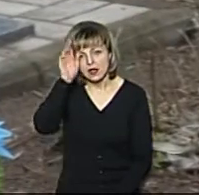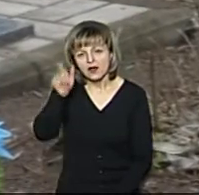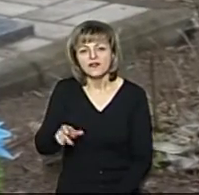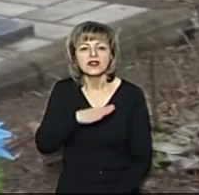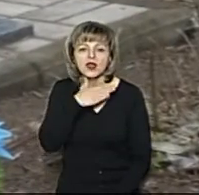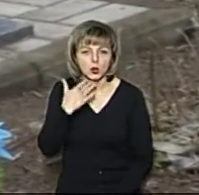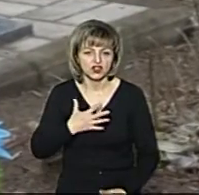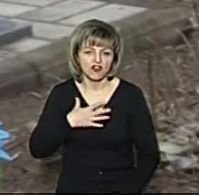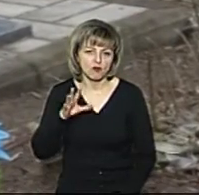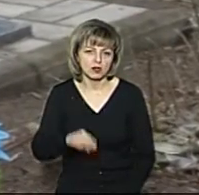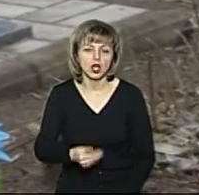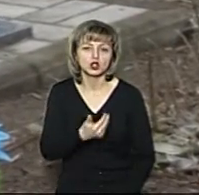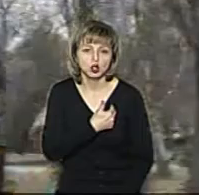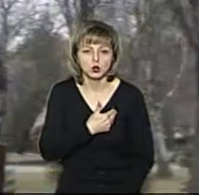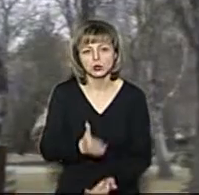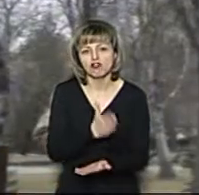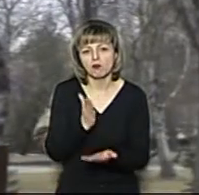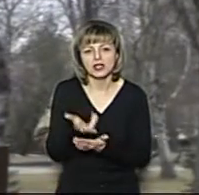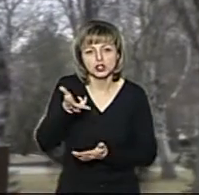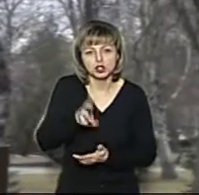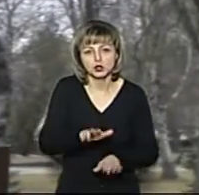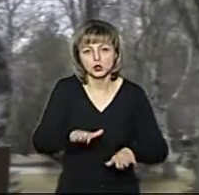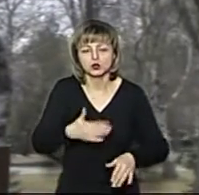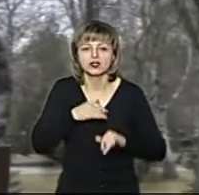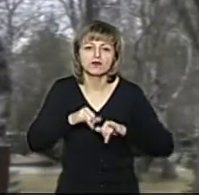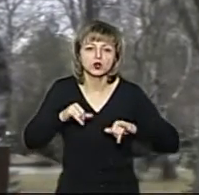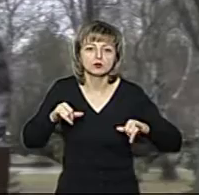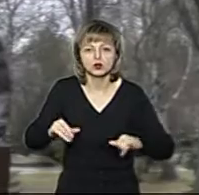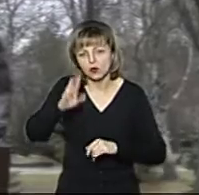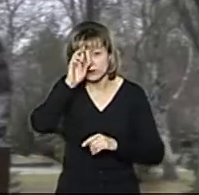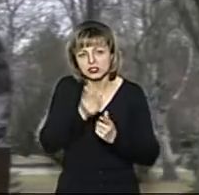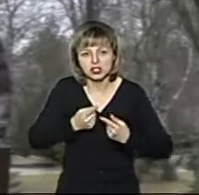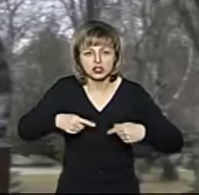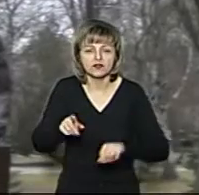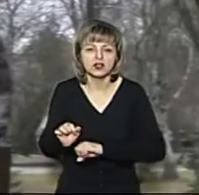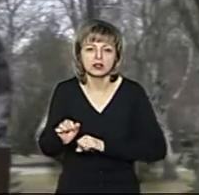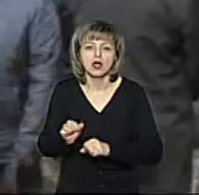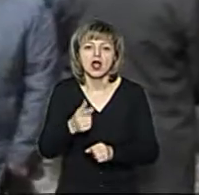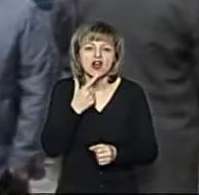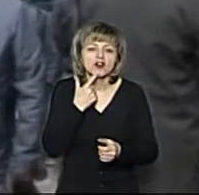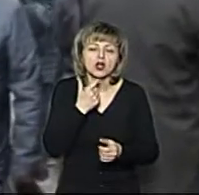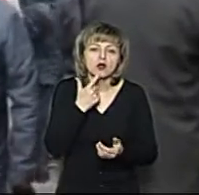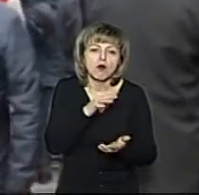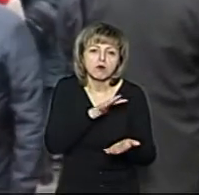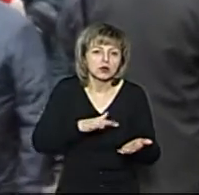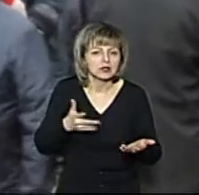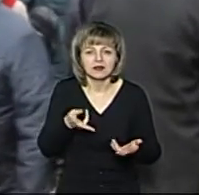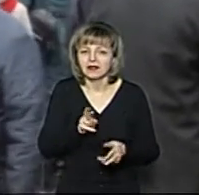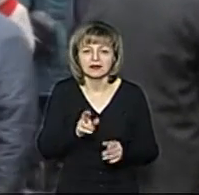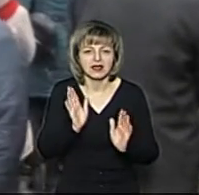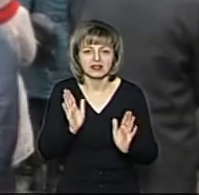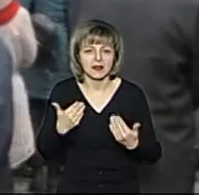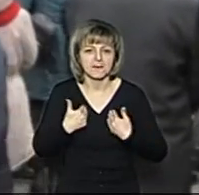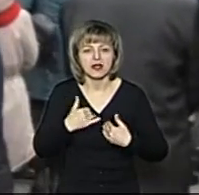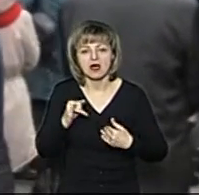Вмирати. Він хотів мати трьох дітей, він хотів розбудовувати цю державу. Він пролив цю кров не лише для мене, а для вас